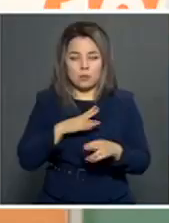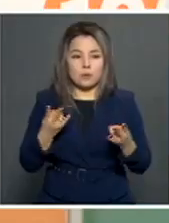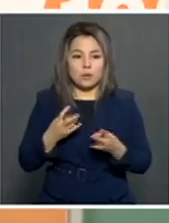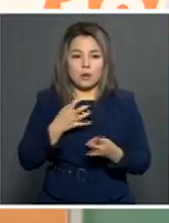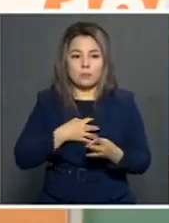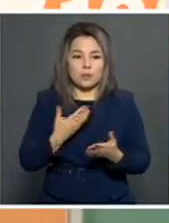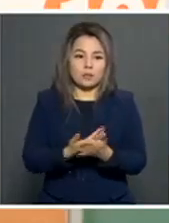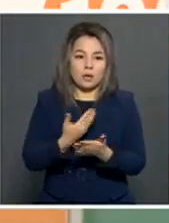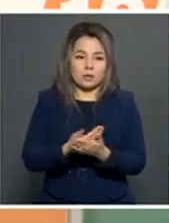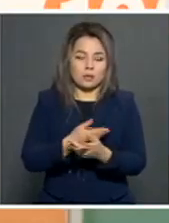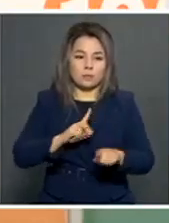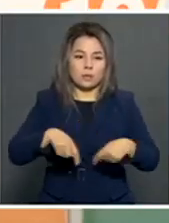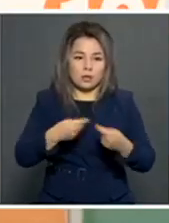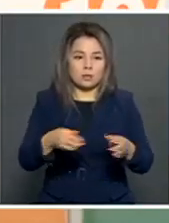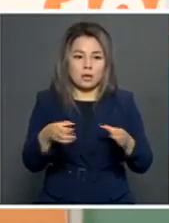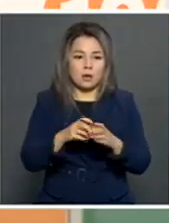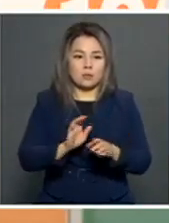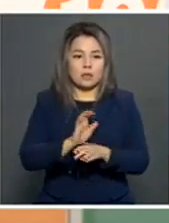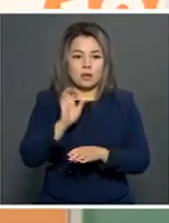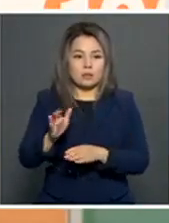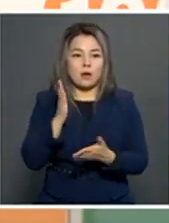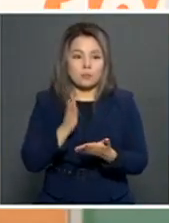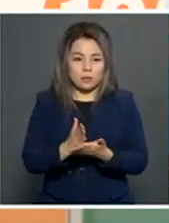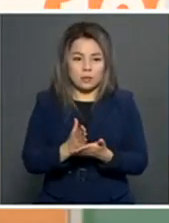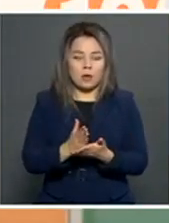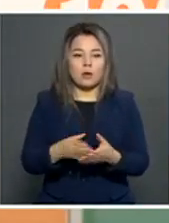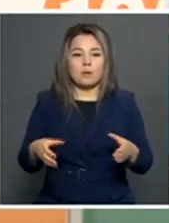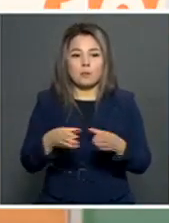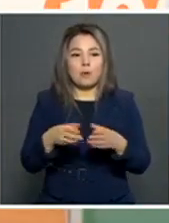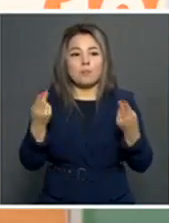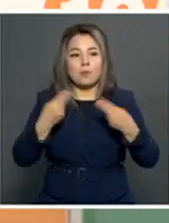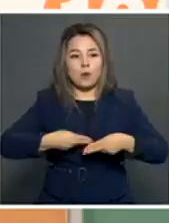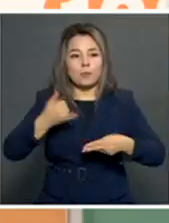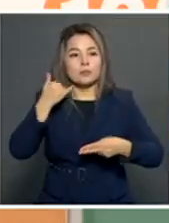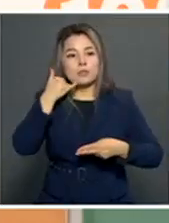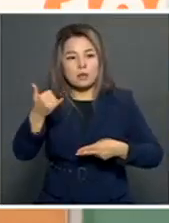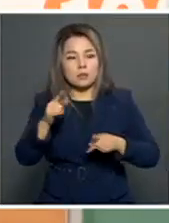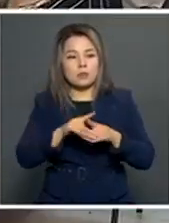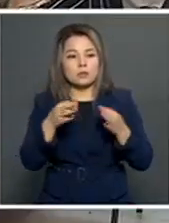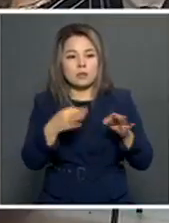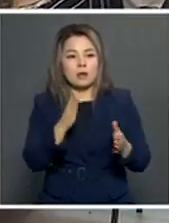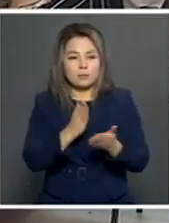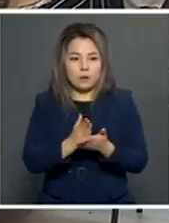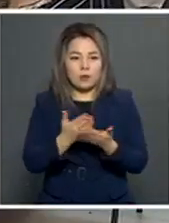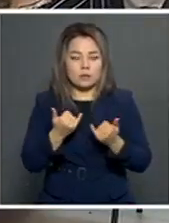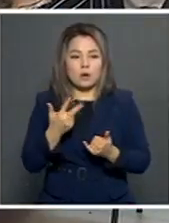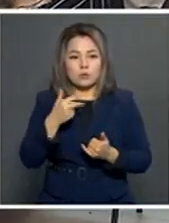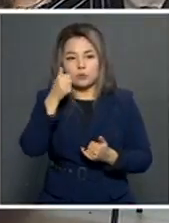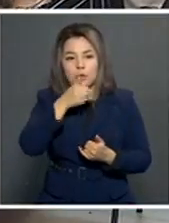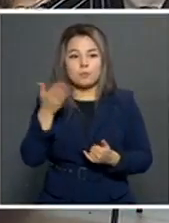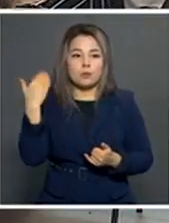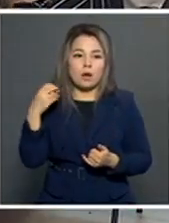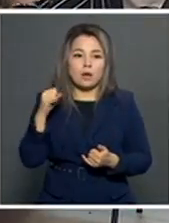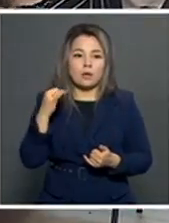алып, оперативный штабқа жібереміз. Содан кейін олар блокпостқа хабарласып, оны жібереді. 3 жыл бұрын ашылған